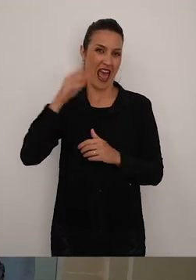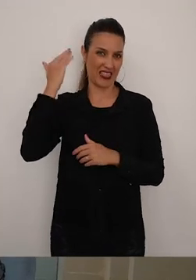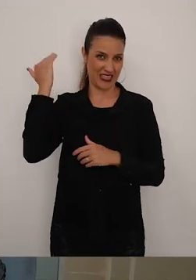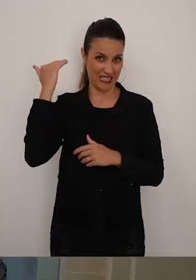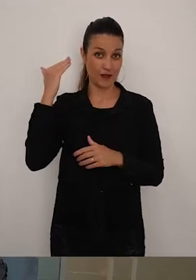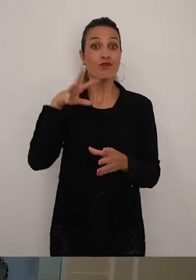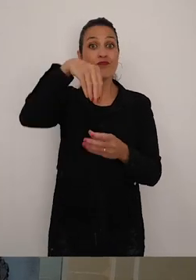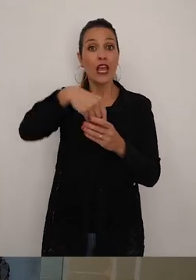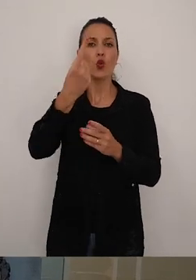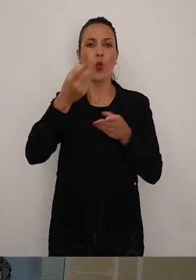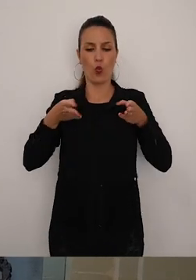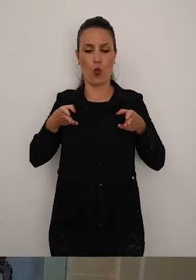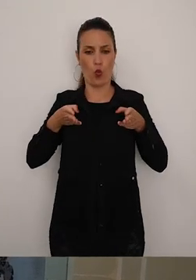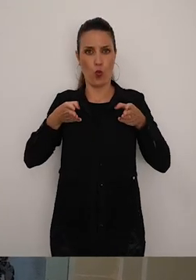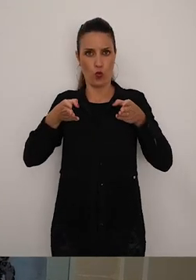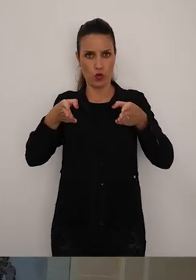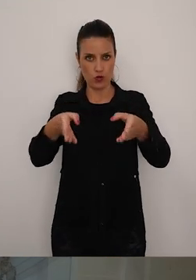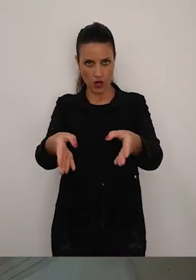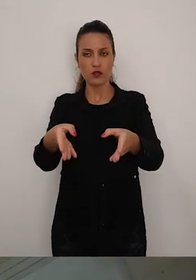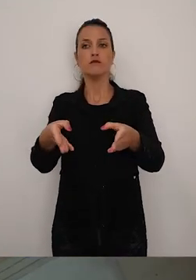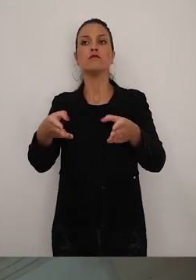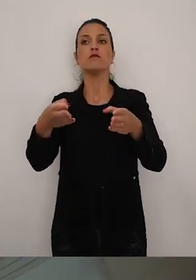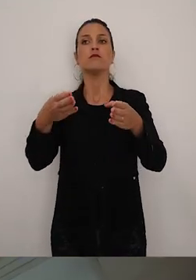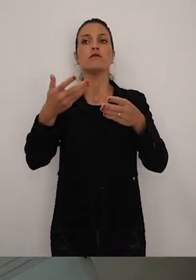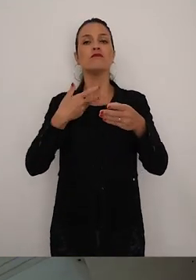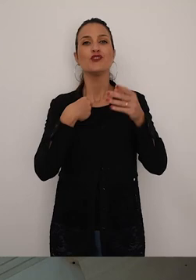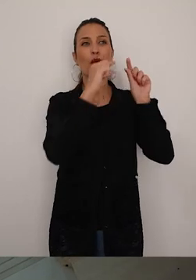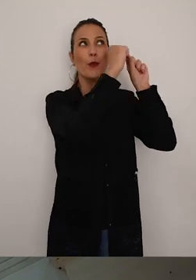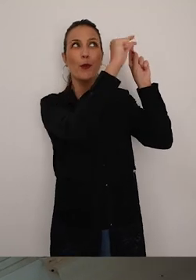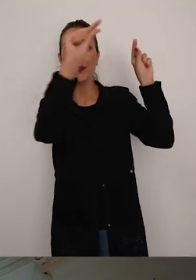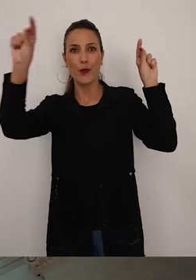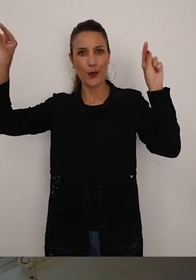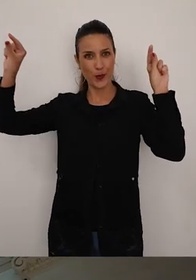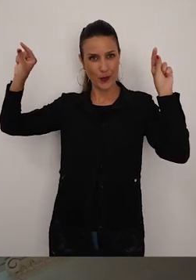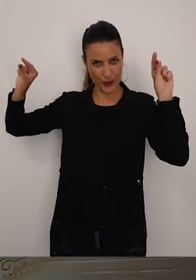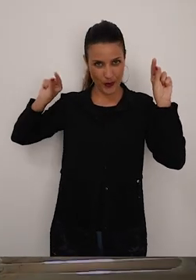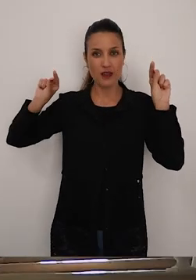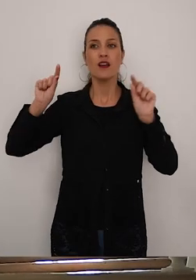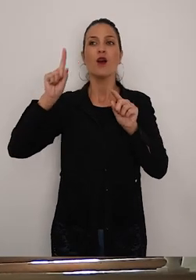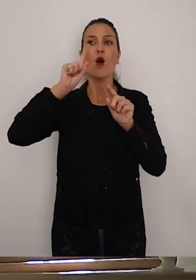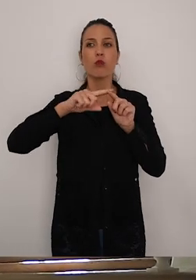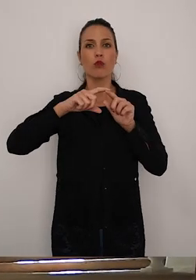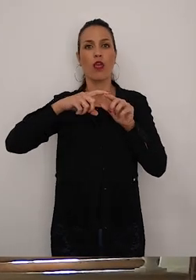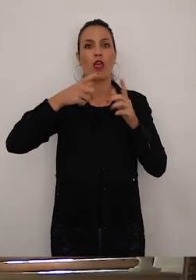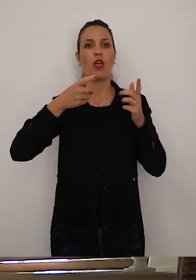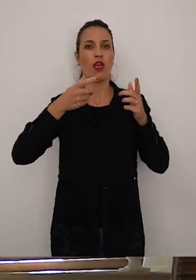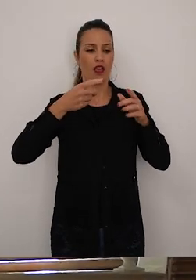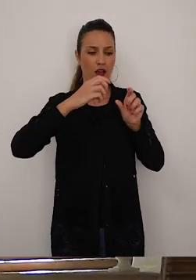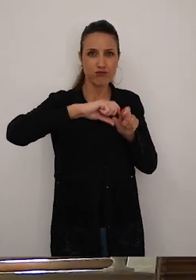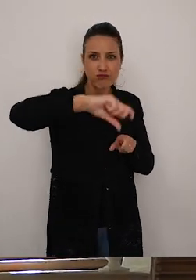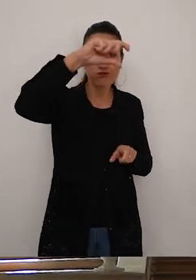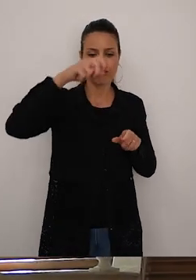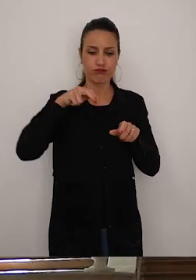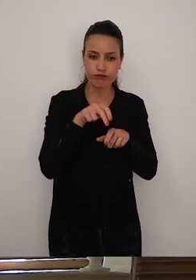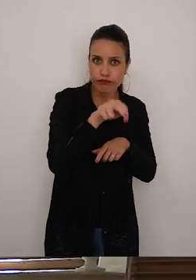L'interno è composto da una sola navata fasciata da un elegante cornicione ed è caratterizzato da una serie di spiazzi, balaustre